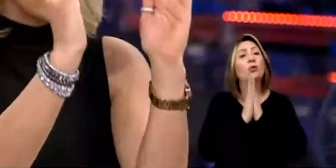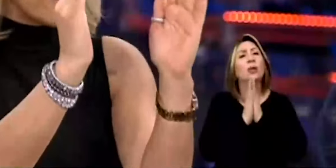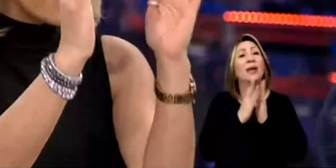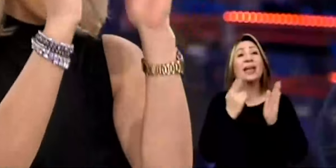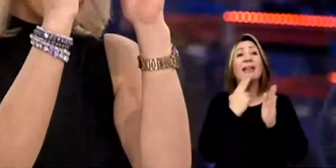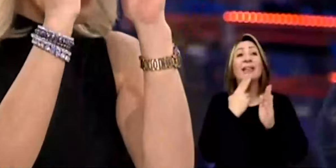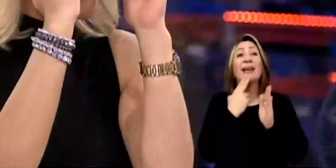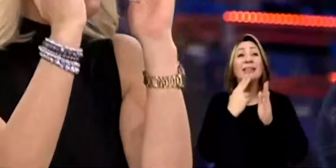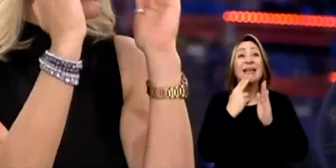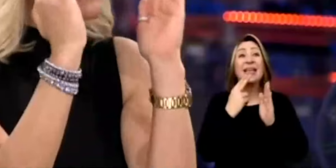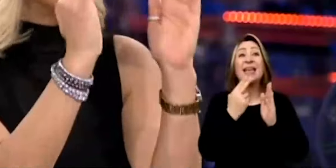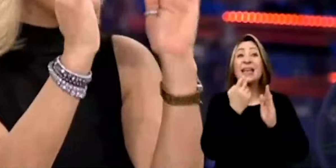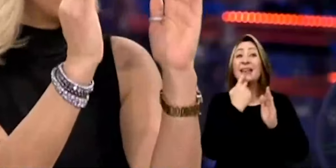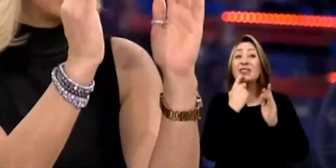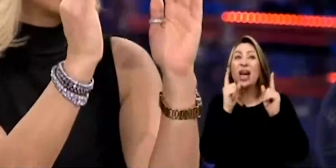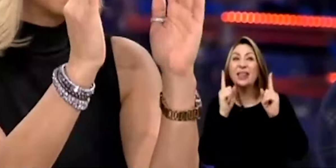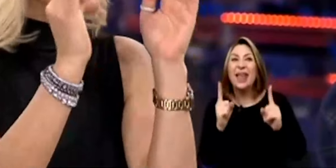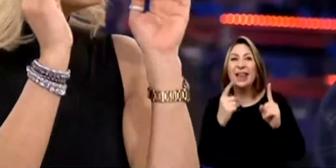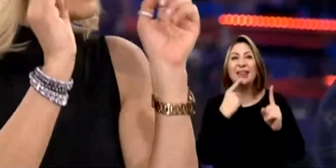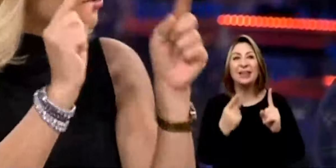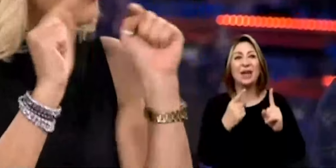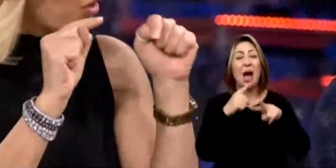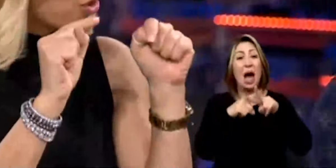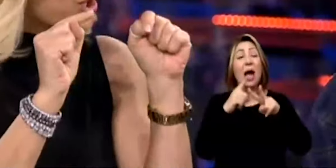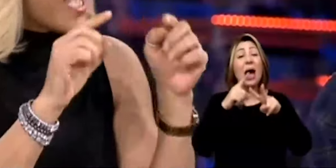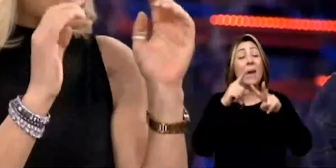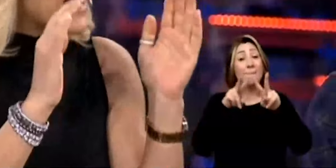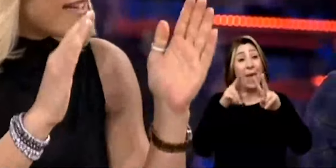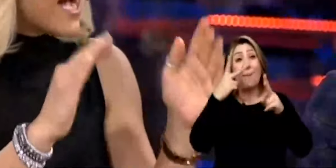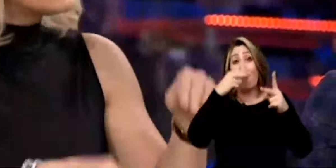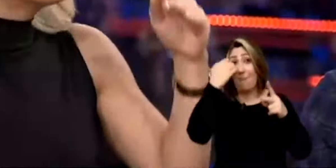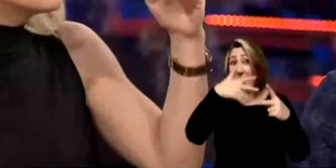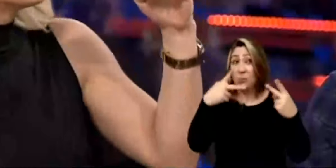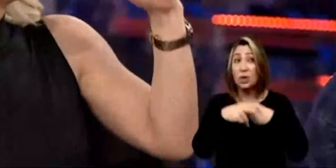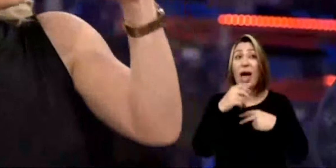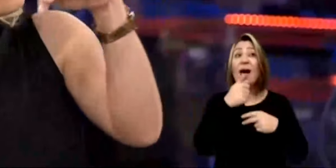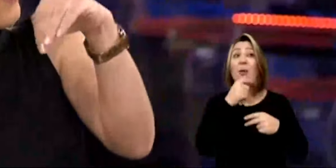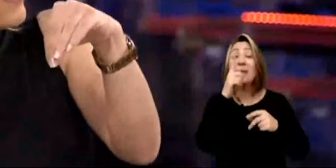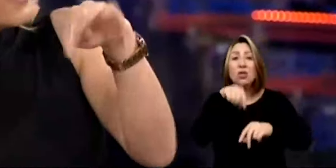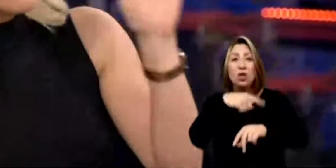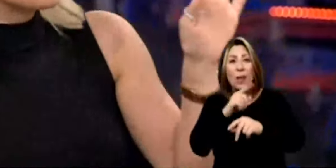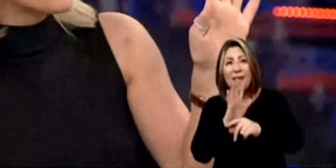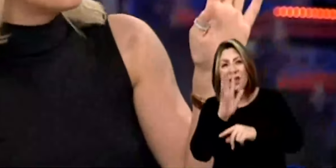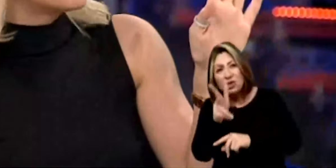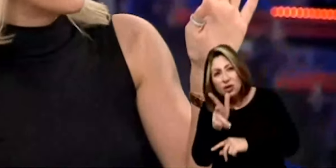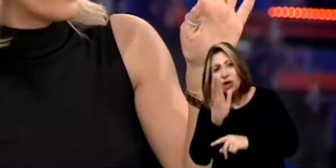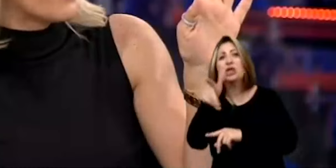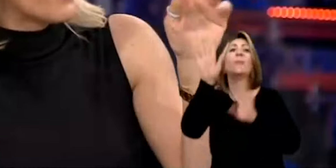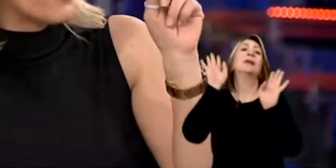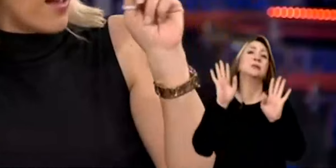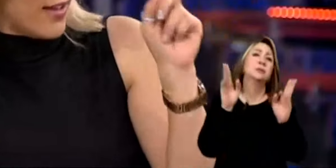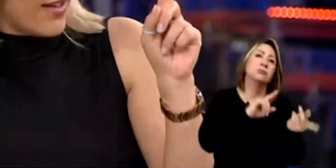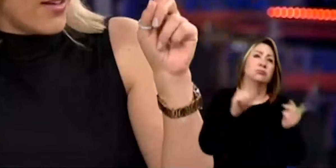dilerim. Kadınlardaki yaşa denir menopoz. Ama andropoz erkeklerde bir dönemi geçirebilir de geçirmeyebilir